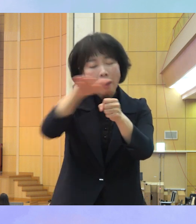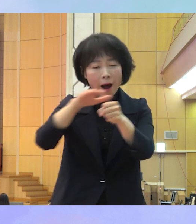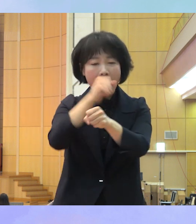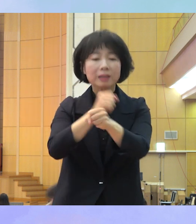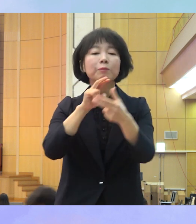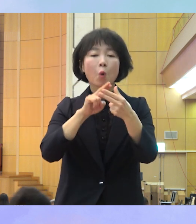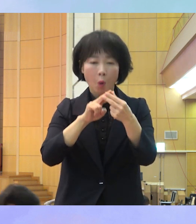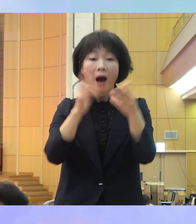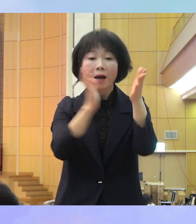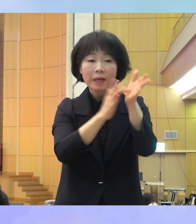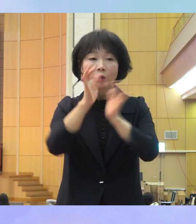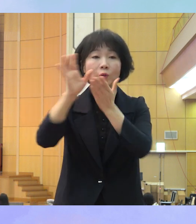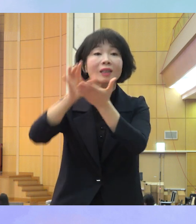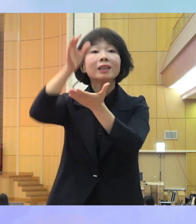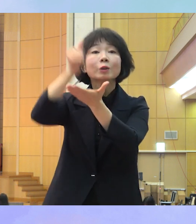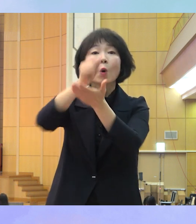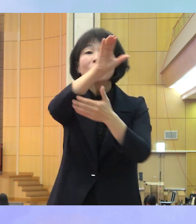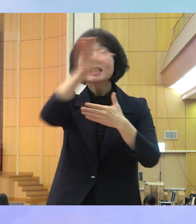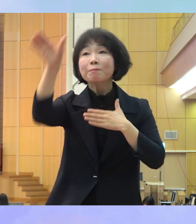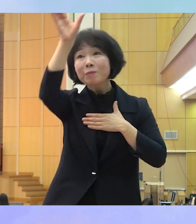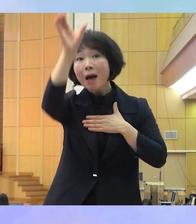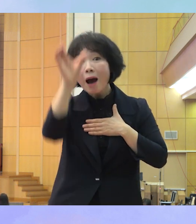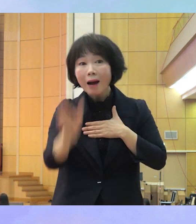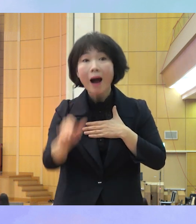사랑하심과 예수님이 십자가에서